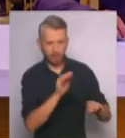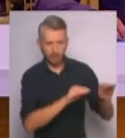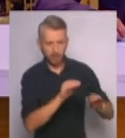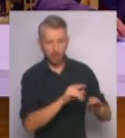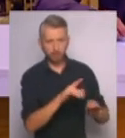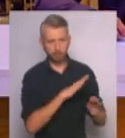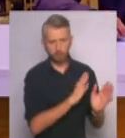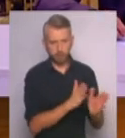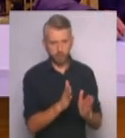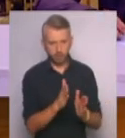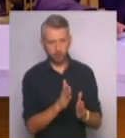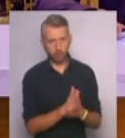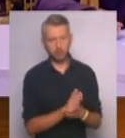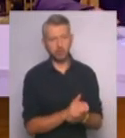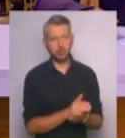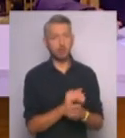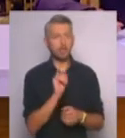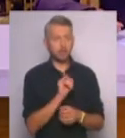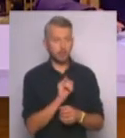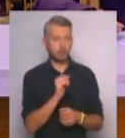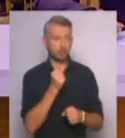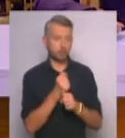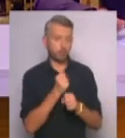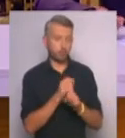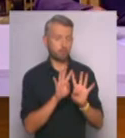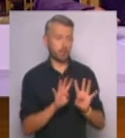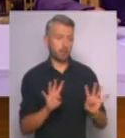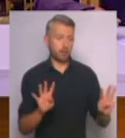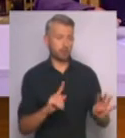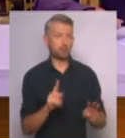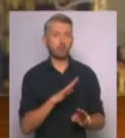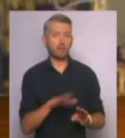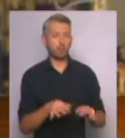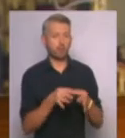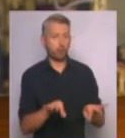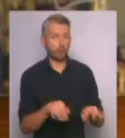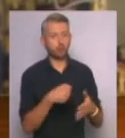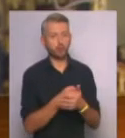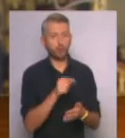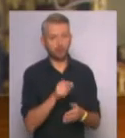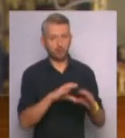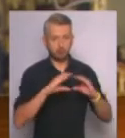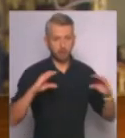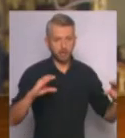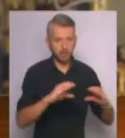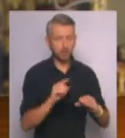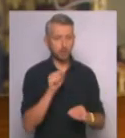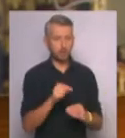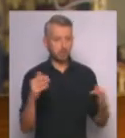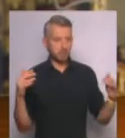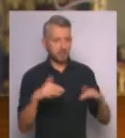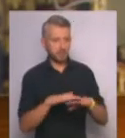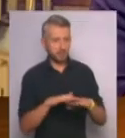порядку складено, і встановить паркан, щоб хоча б не було доступу до цих плит, щоб там не